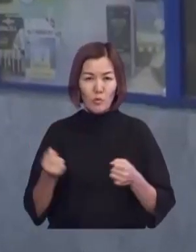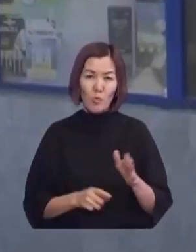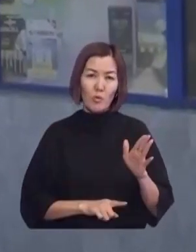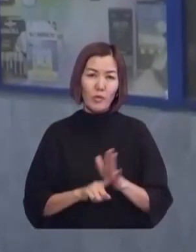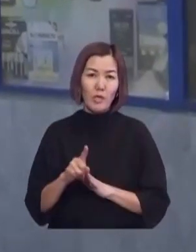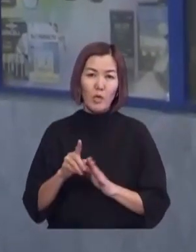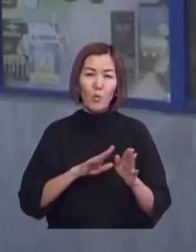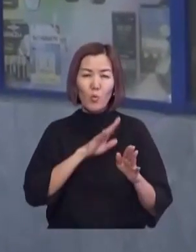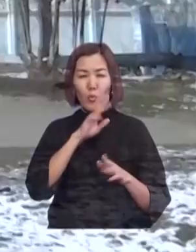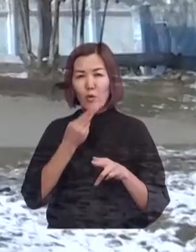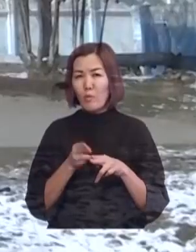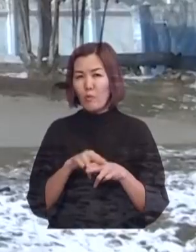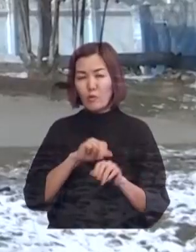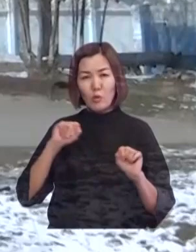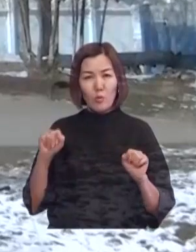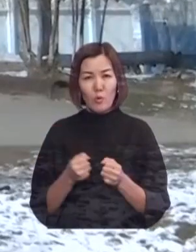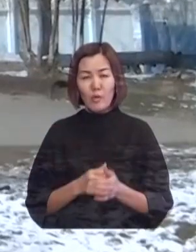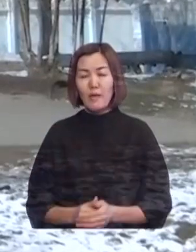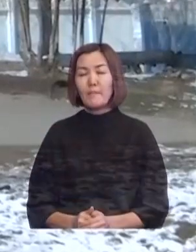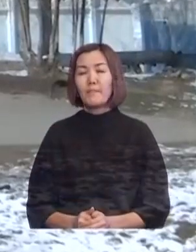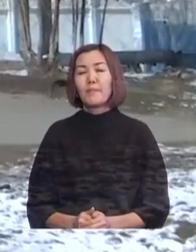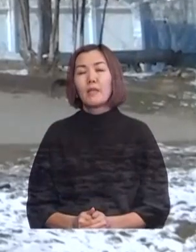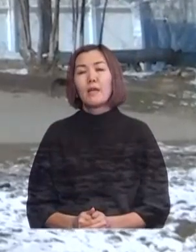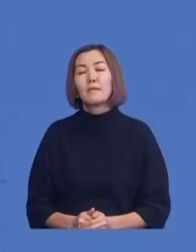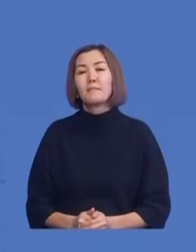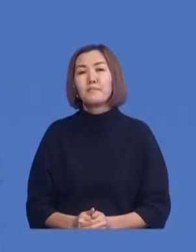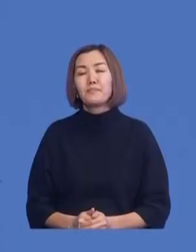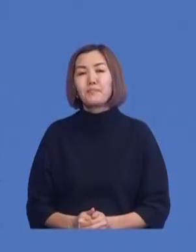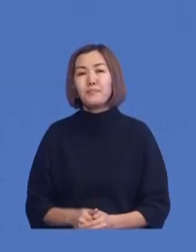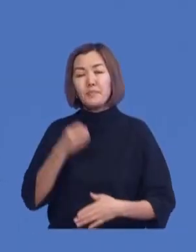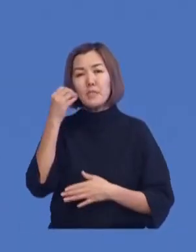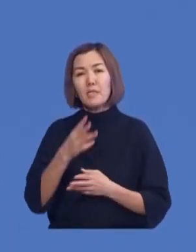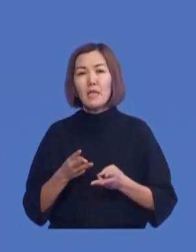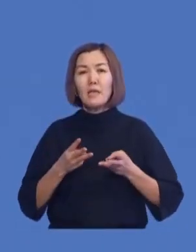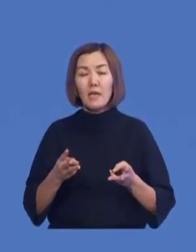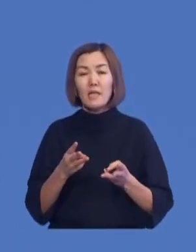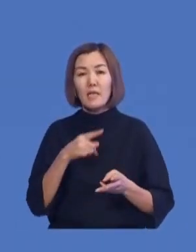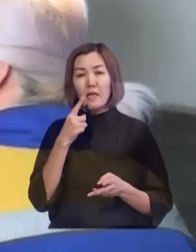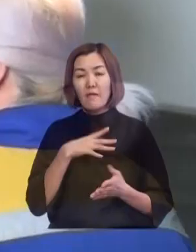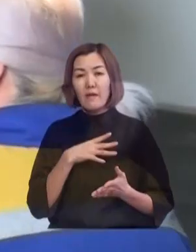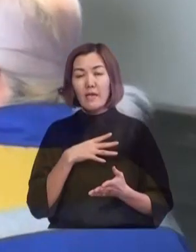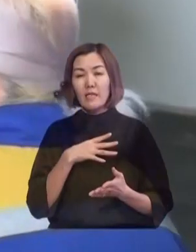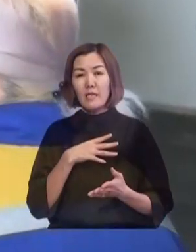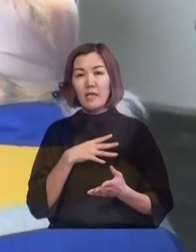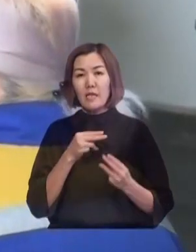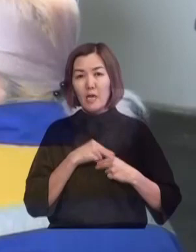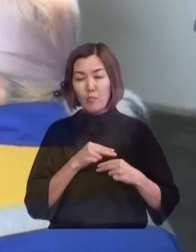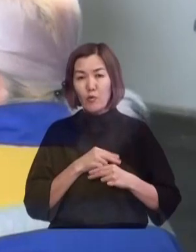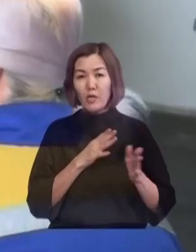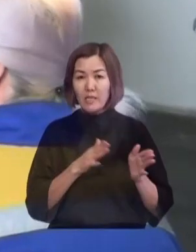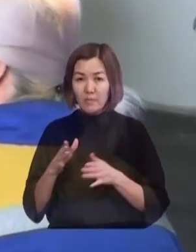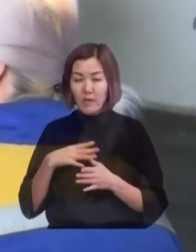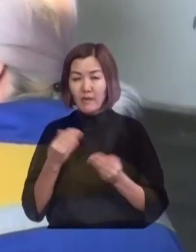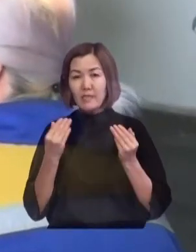И утром очень холодно. В свою очередь, работники центральной котельной города Кунаев утверждают, что система работает исправно.